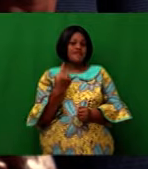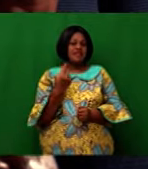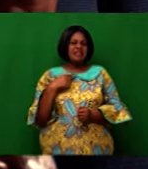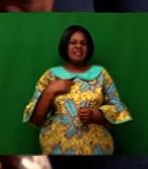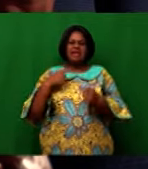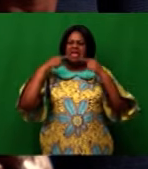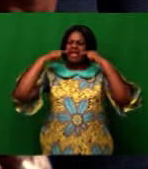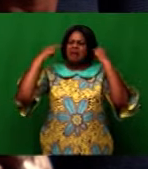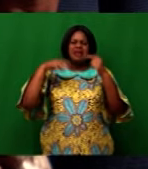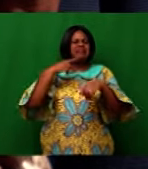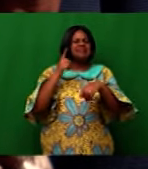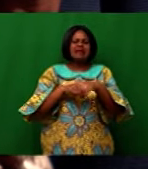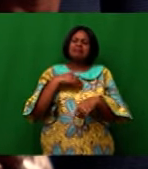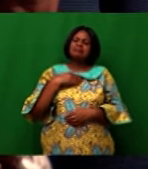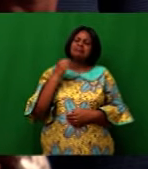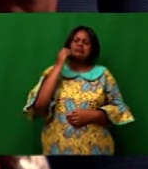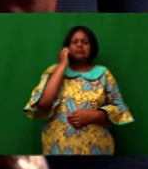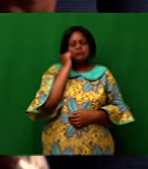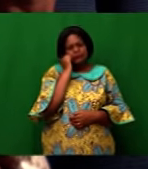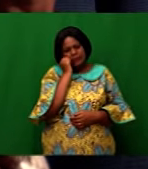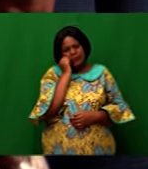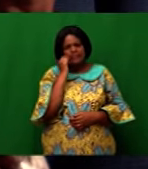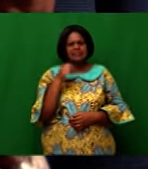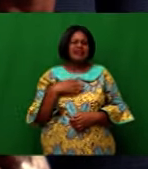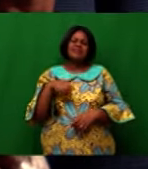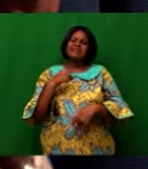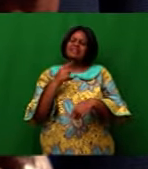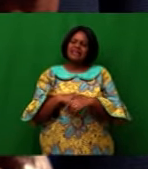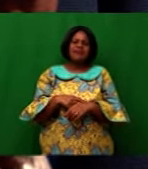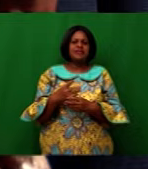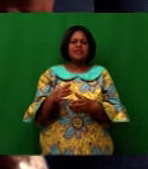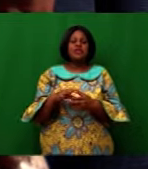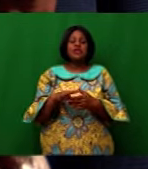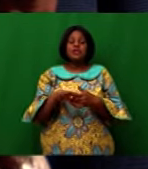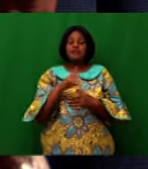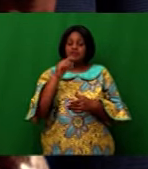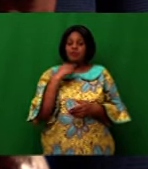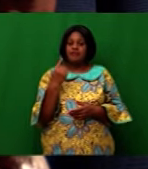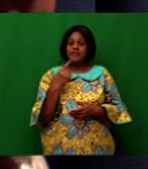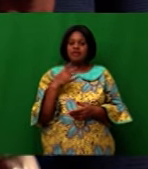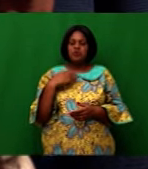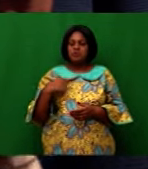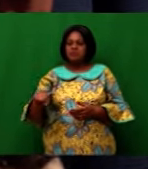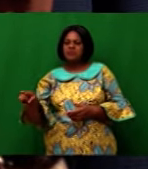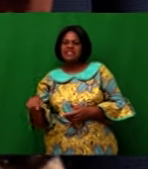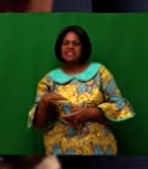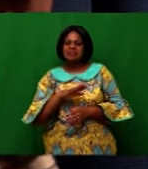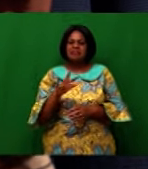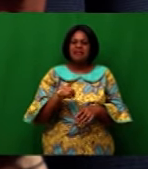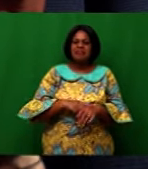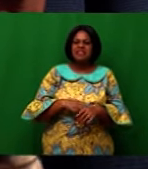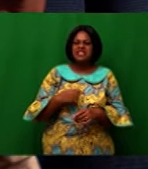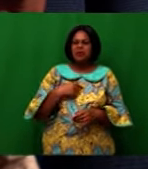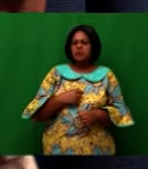yangu sokutaurirana kwatakaita tiri mukomana nemusikana ndinotogona kuzonge ndakunokumbira kuna amainini naya amainini toita